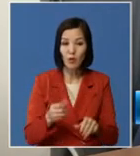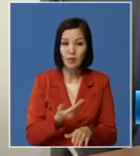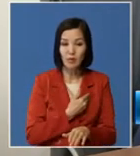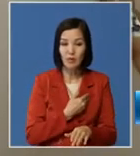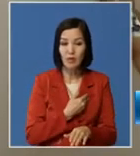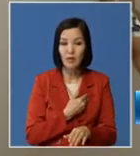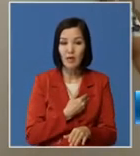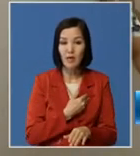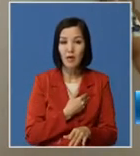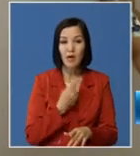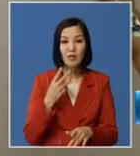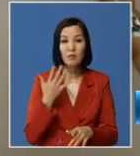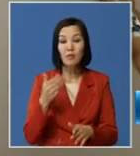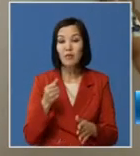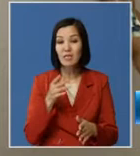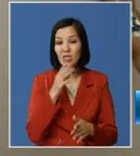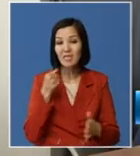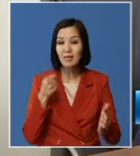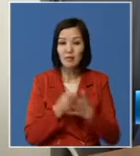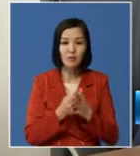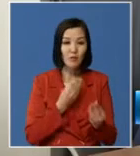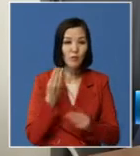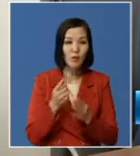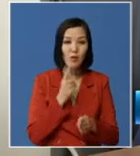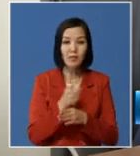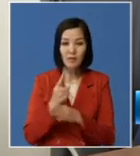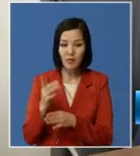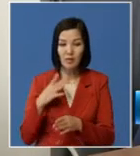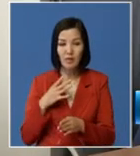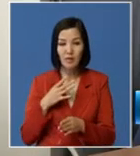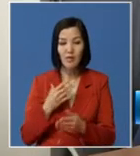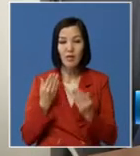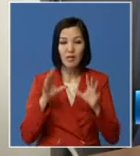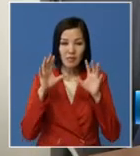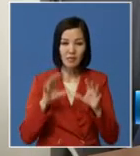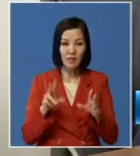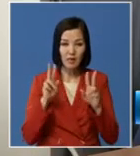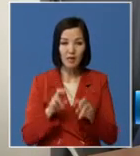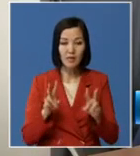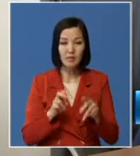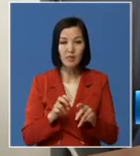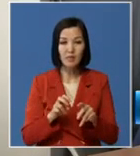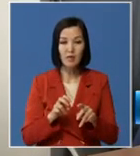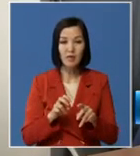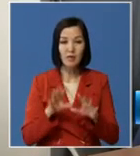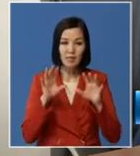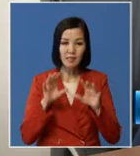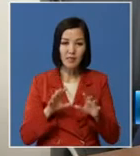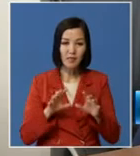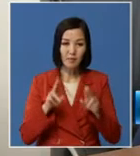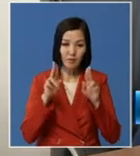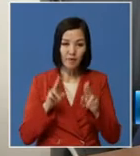содан бас. Жан жобасы ұсынылды, қазір қаралып жатыр. ол арқарда өзің заң талаптары